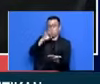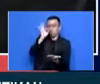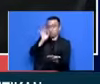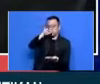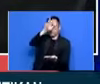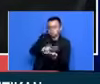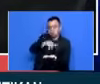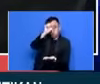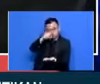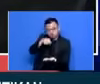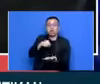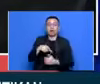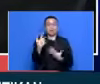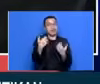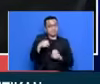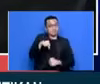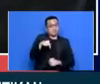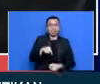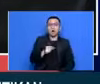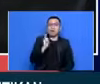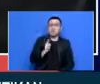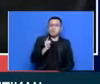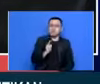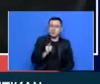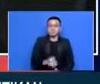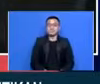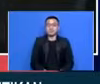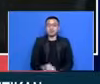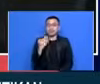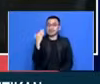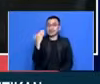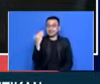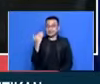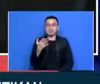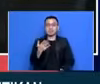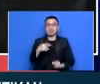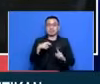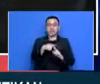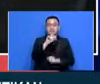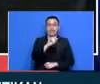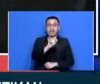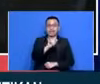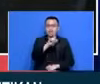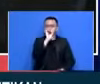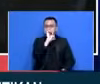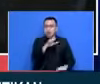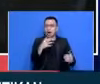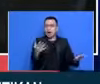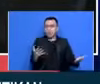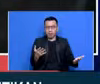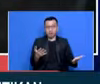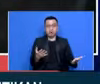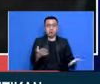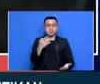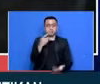menyangkut perilaku menyangkut aspek putusan yang tadi dikatakan oleh K itu berbeda antara fakta